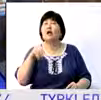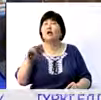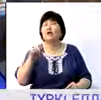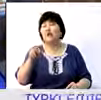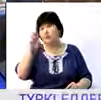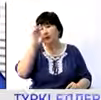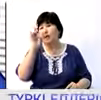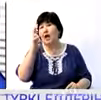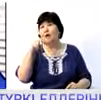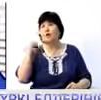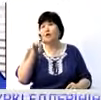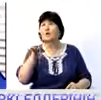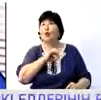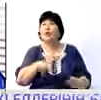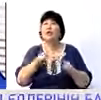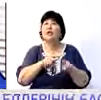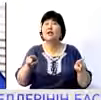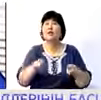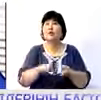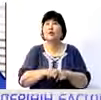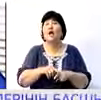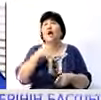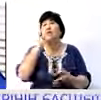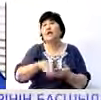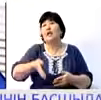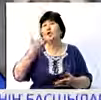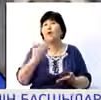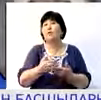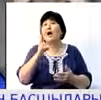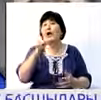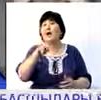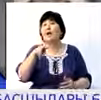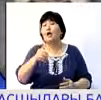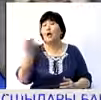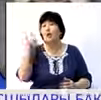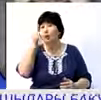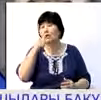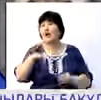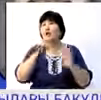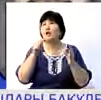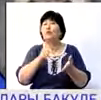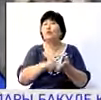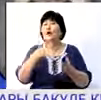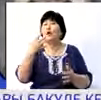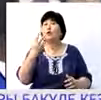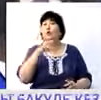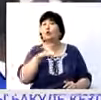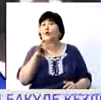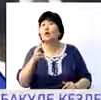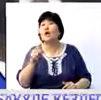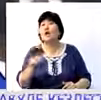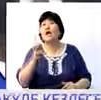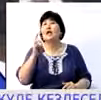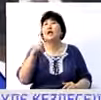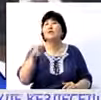мемлекеттік рәміздердің қолданылуы мен насихатталуы туралы есеп берді. Мәселен, Қазалы ауданында өткен жылы жалпы құны 43 миллион теңгеге